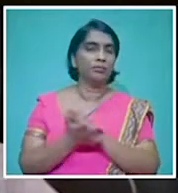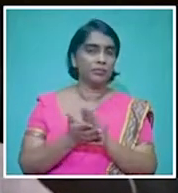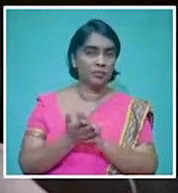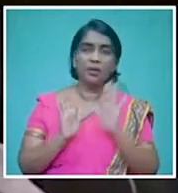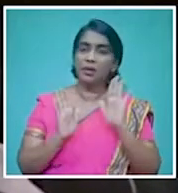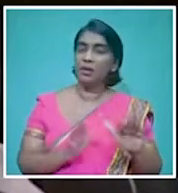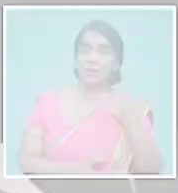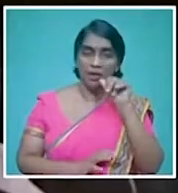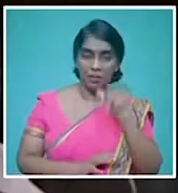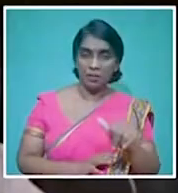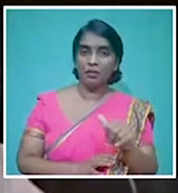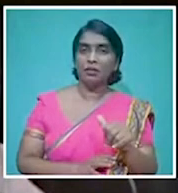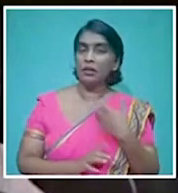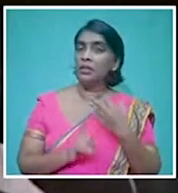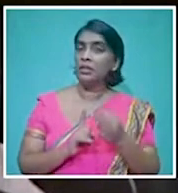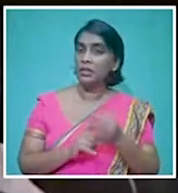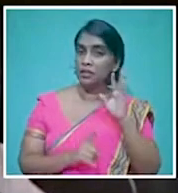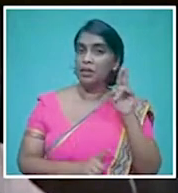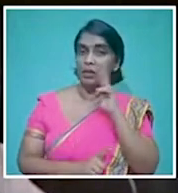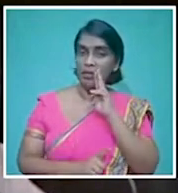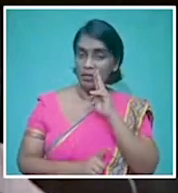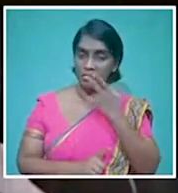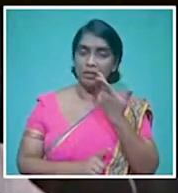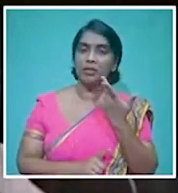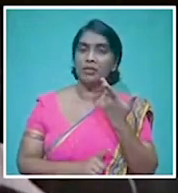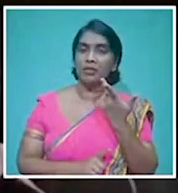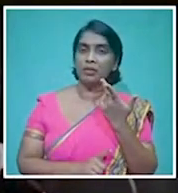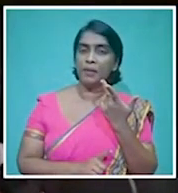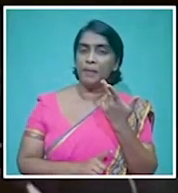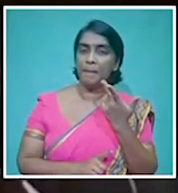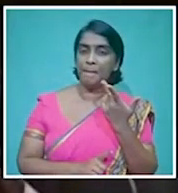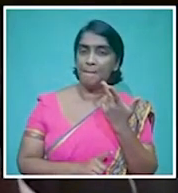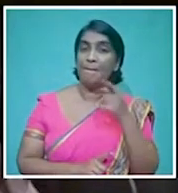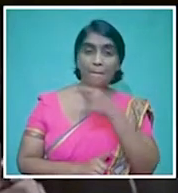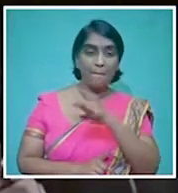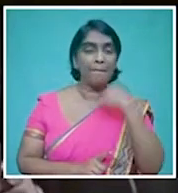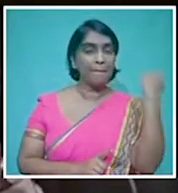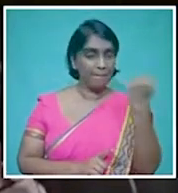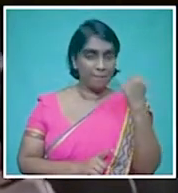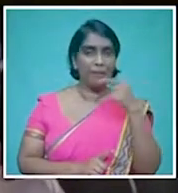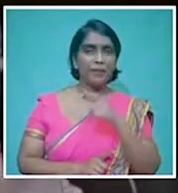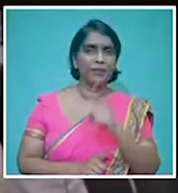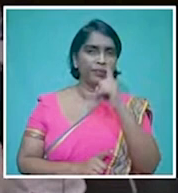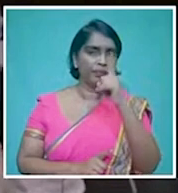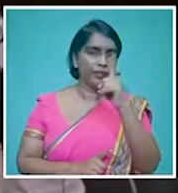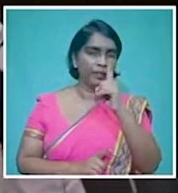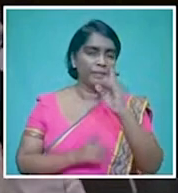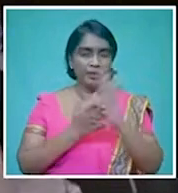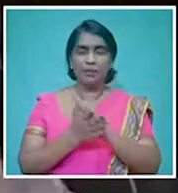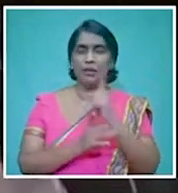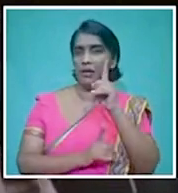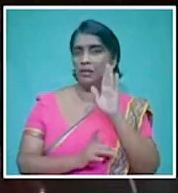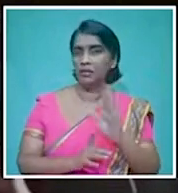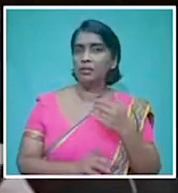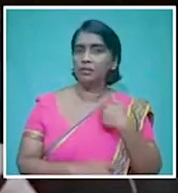අත වශයෙන්ම ජනාධිපති රනිල් වික්‍රමසිංහ ගේ කතාව තුලින් එක ප්‍රයෝජනයක් සිද්ධ වෙනවා.